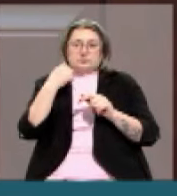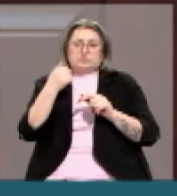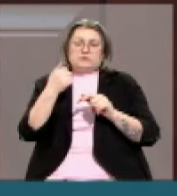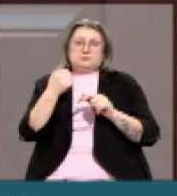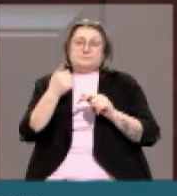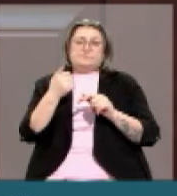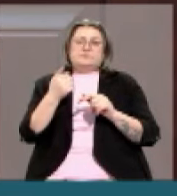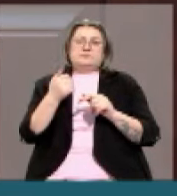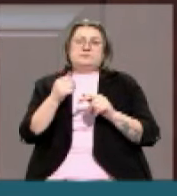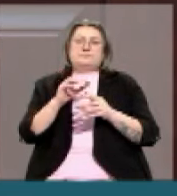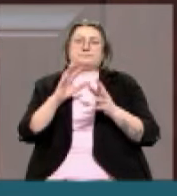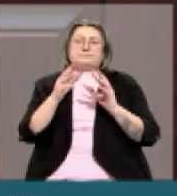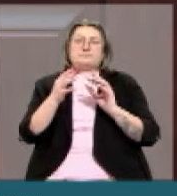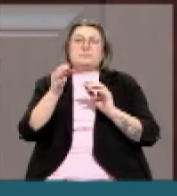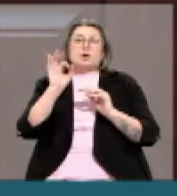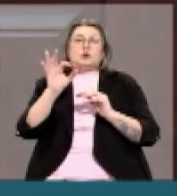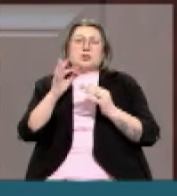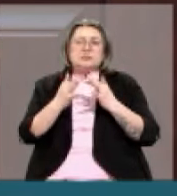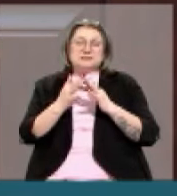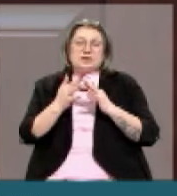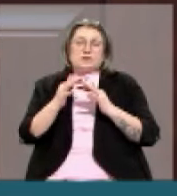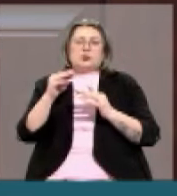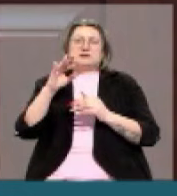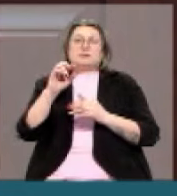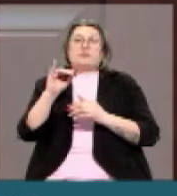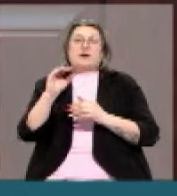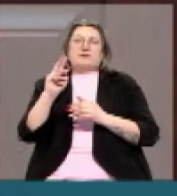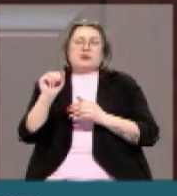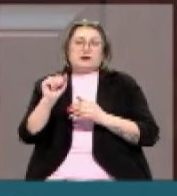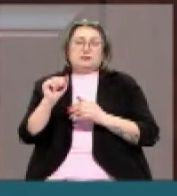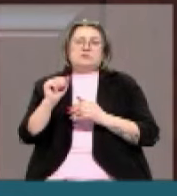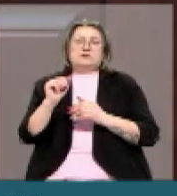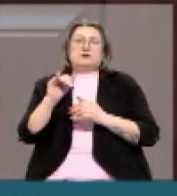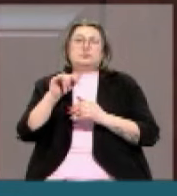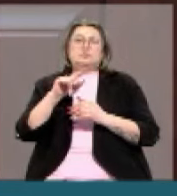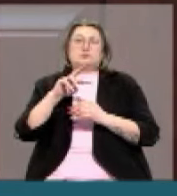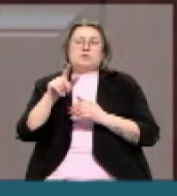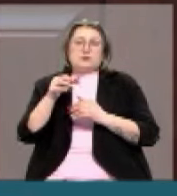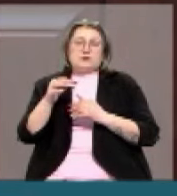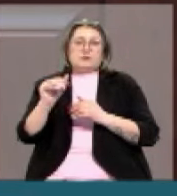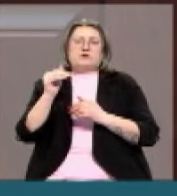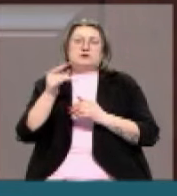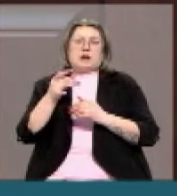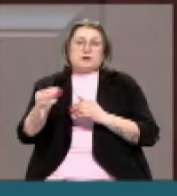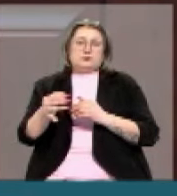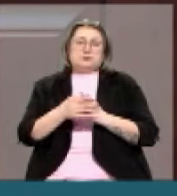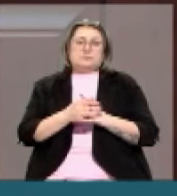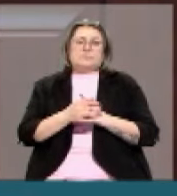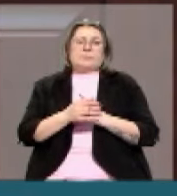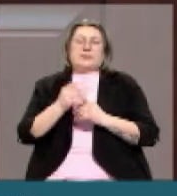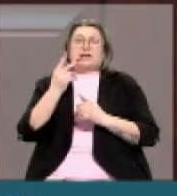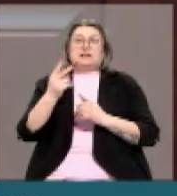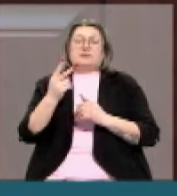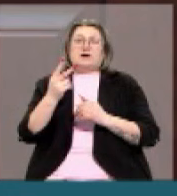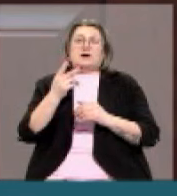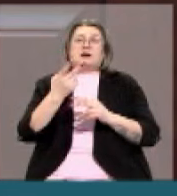Тимофеев, Ұзынкөлдегі Ершов, Федоров ауданындағы Придорожная ауылдарында пайдалануға берілді. Ал Владимиров пен Лисаковтағы